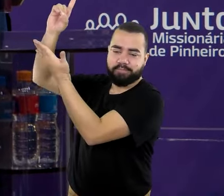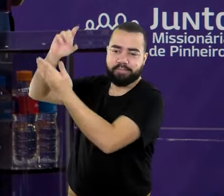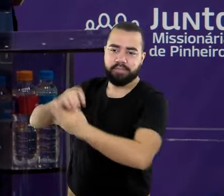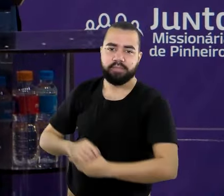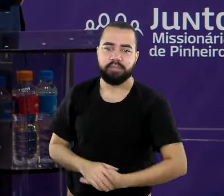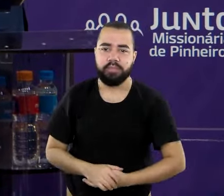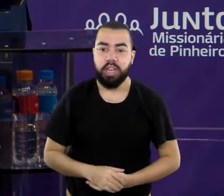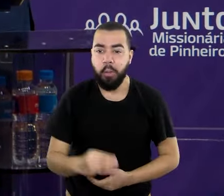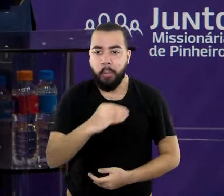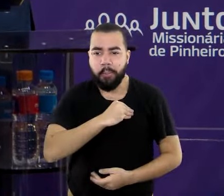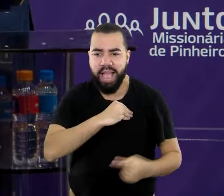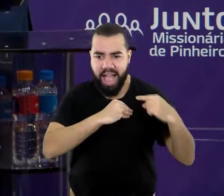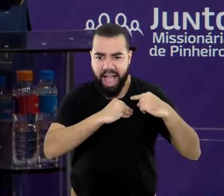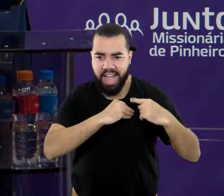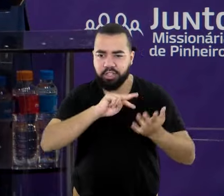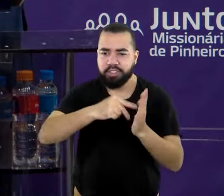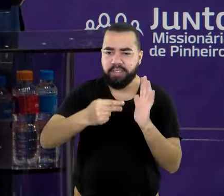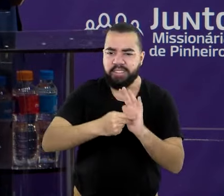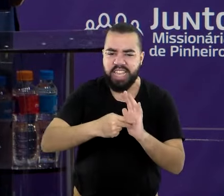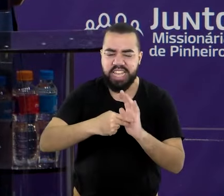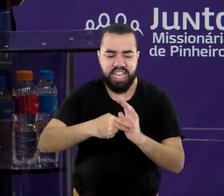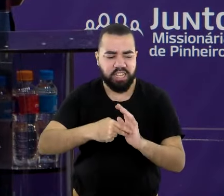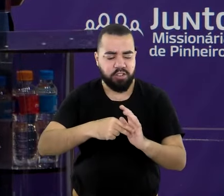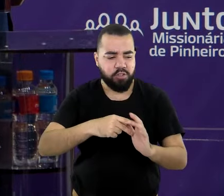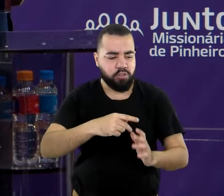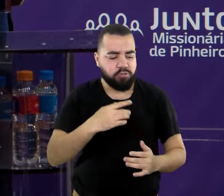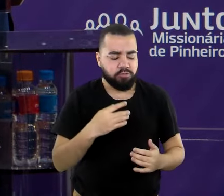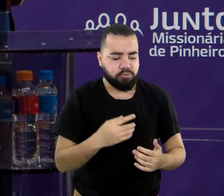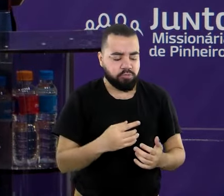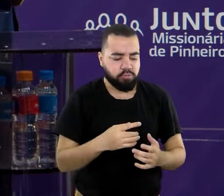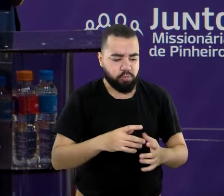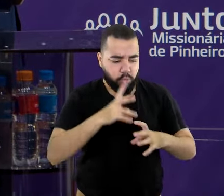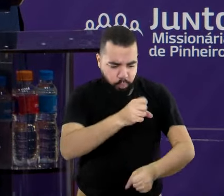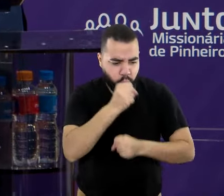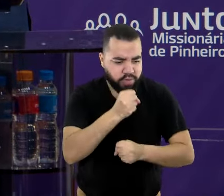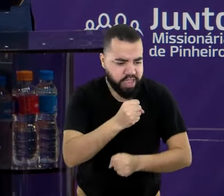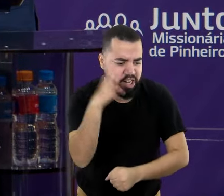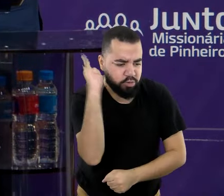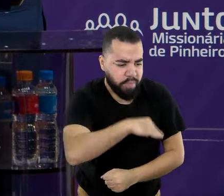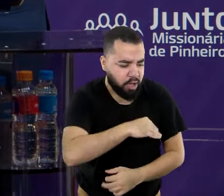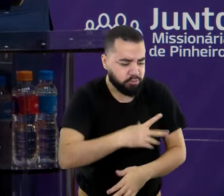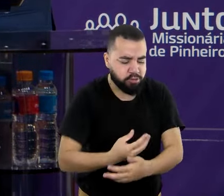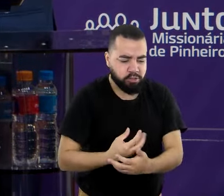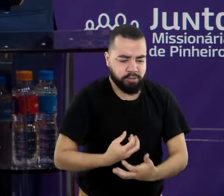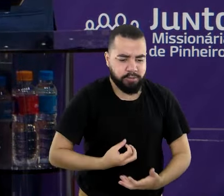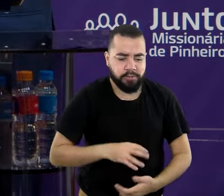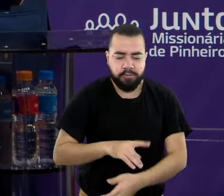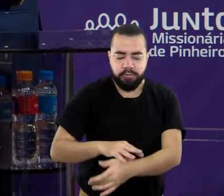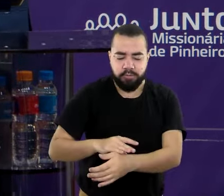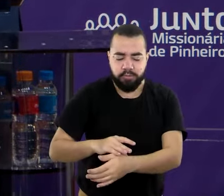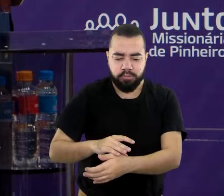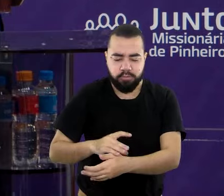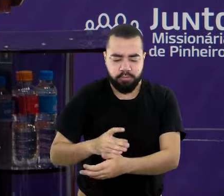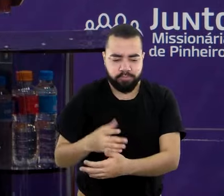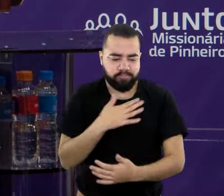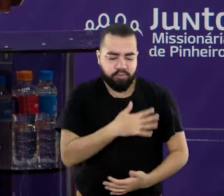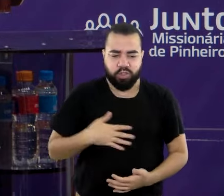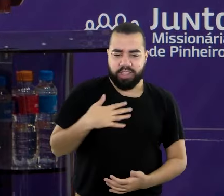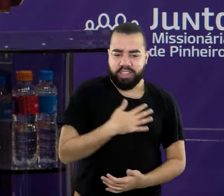mal. 육신의 정욕. É o prazer do corpo. 이생의 자랑. E o orgulho da